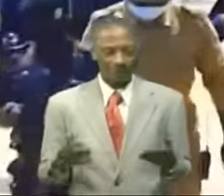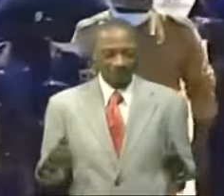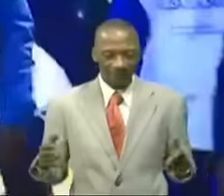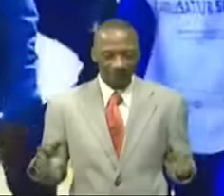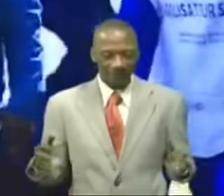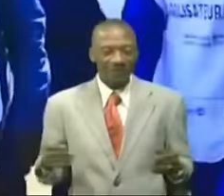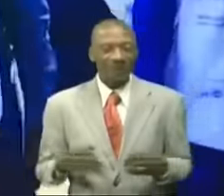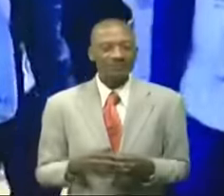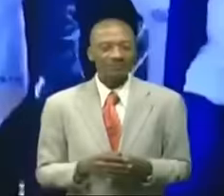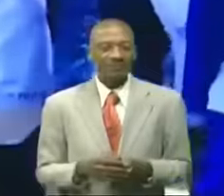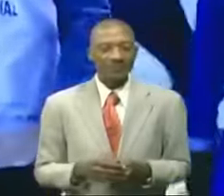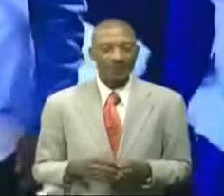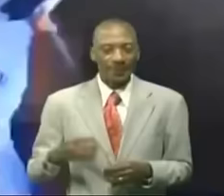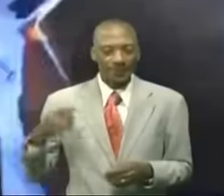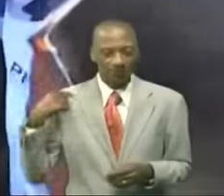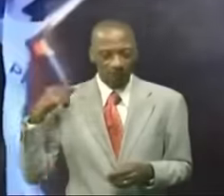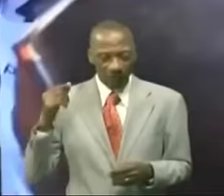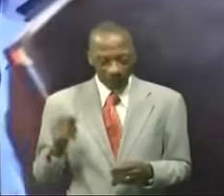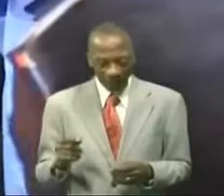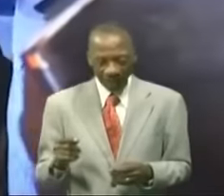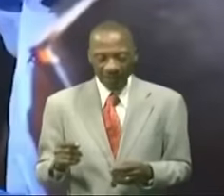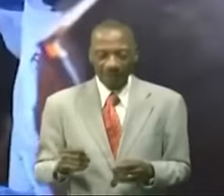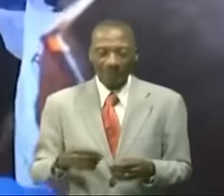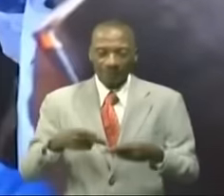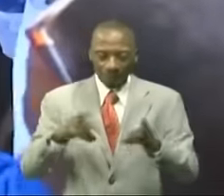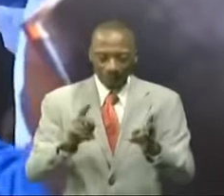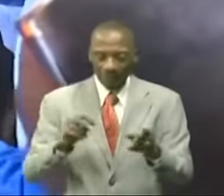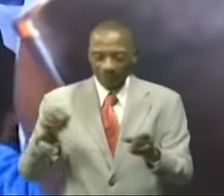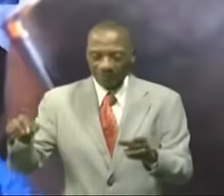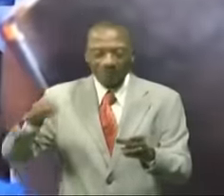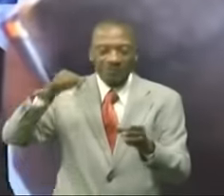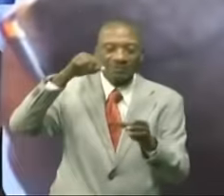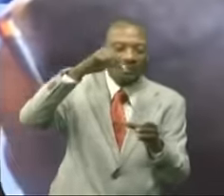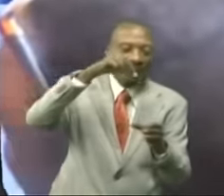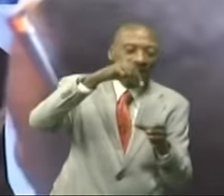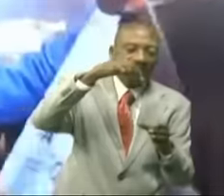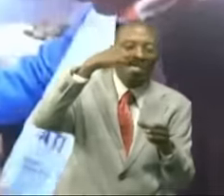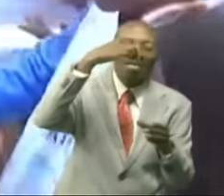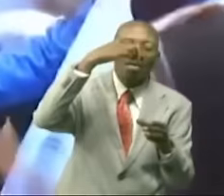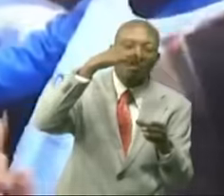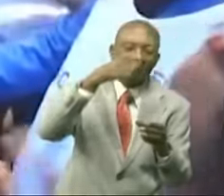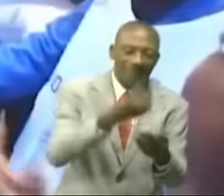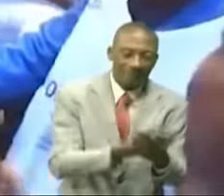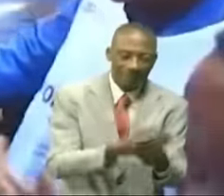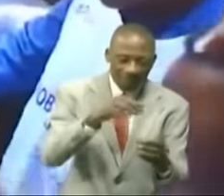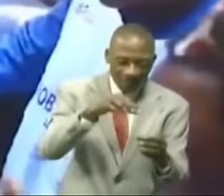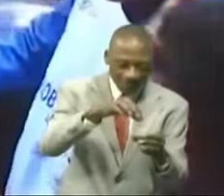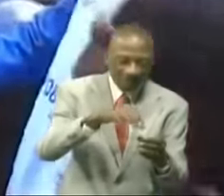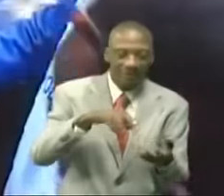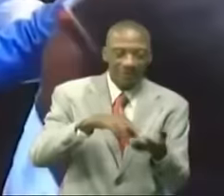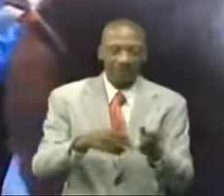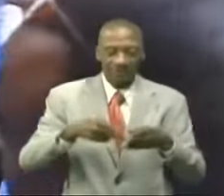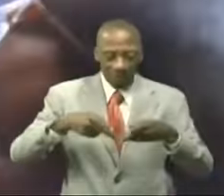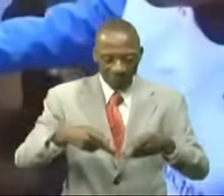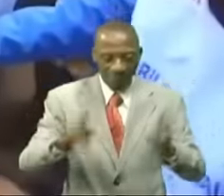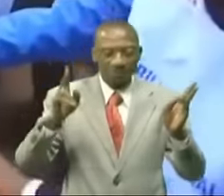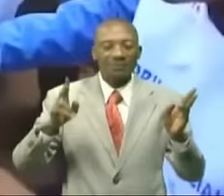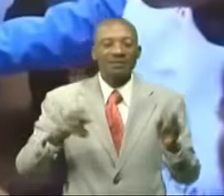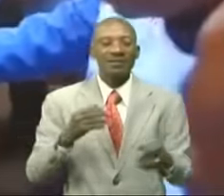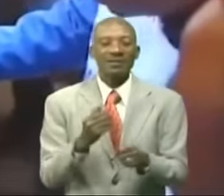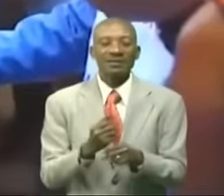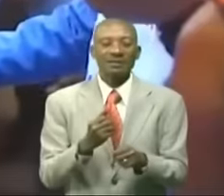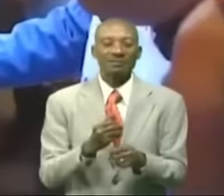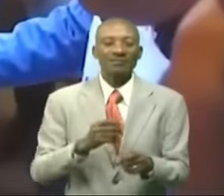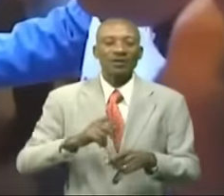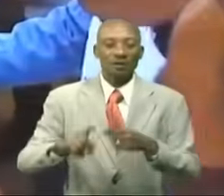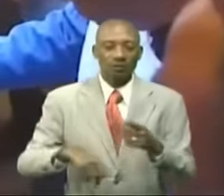Marmo a administré une goutte de vaccin dans la bouche de l'enfant cible, signe du lancement officiel de la dite campagne qui va